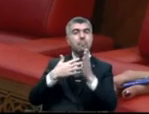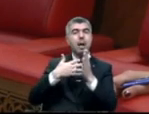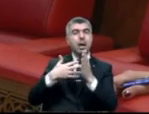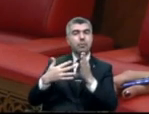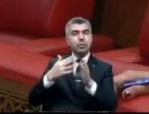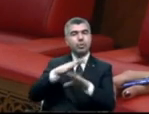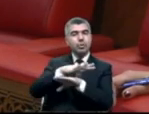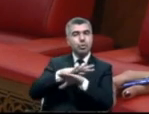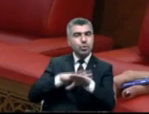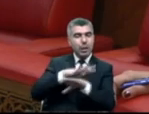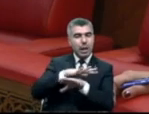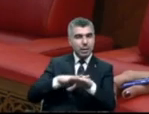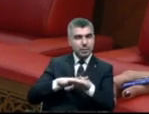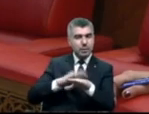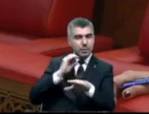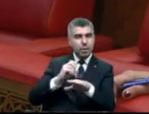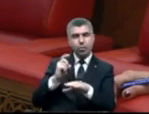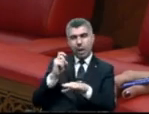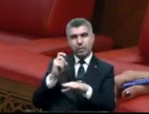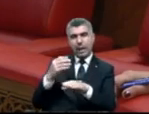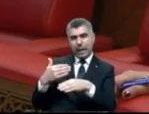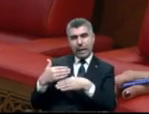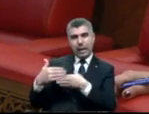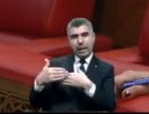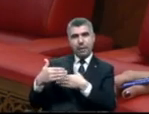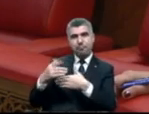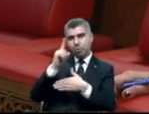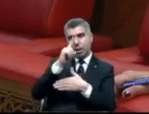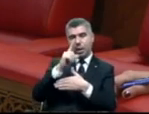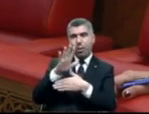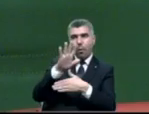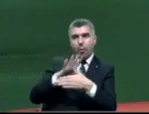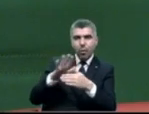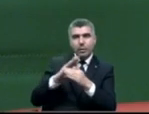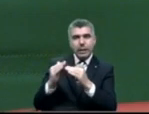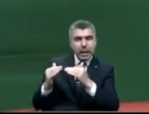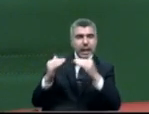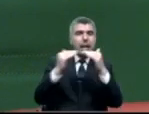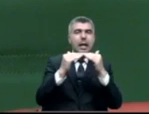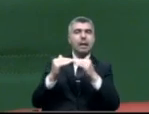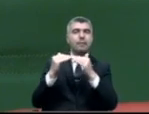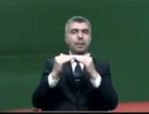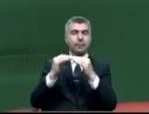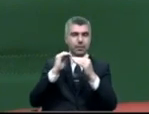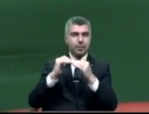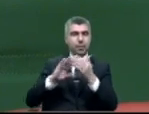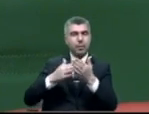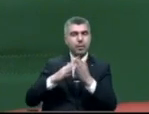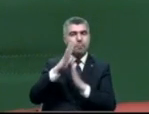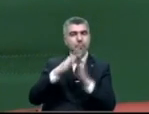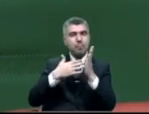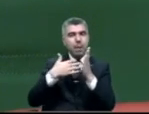برامج مع كل الجهات انطلاقا من الأشهر القليلة المقبلة، مع العمل على توحيد التدخل وفق رؤية محلية في إطار